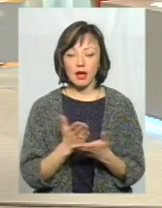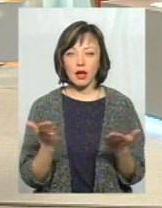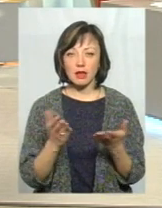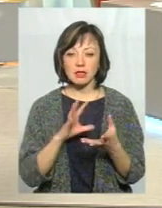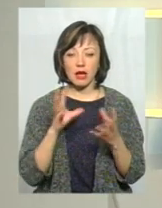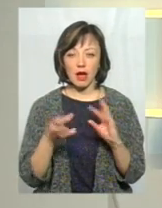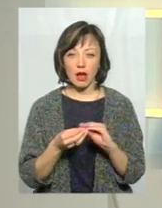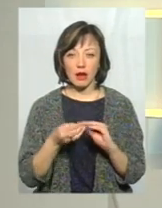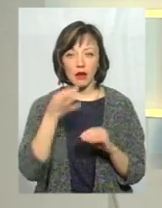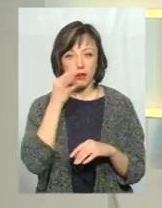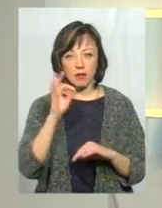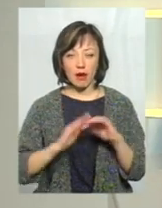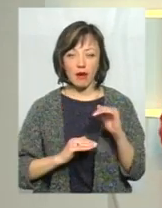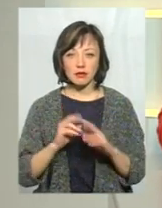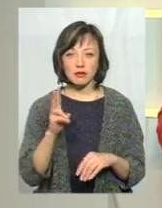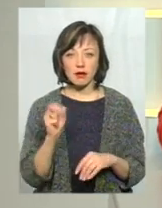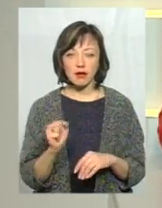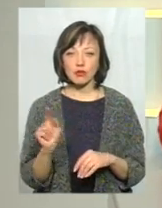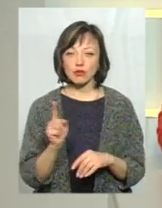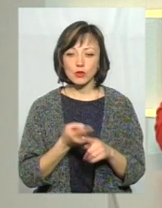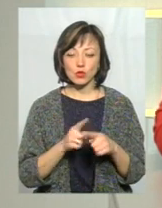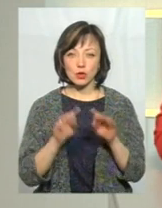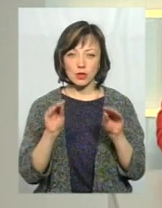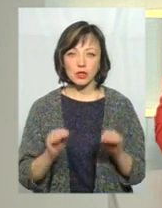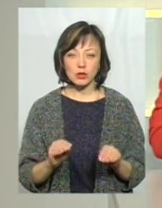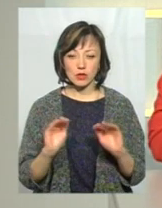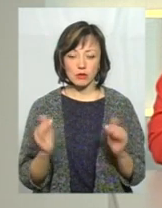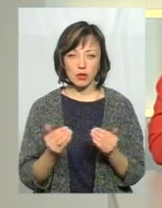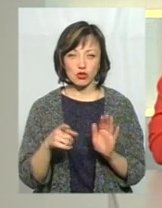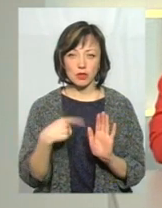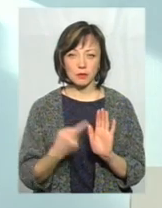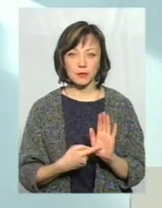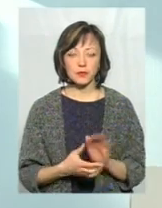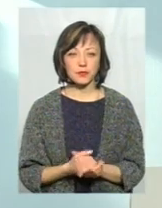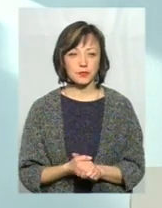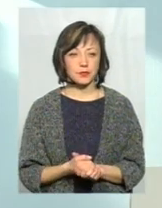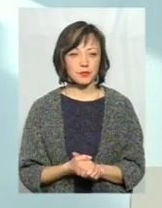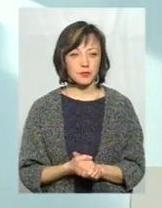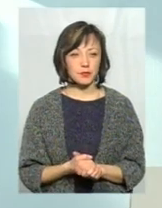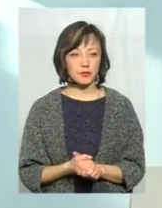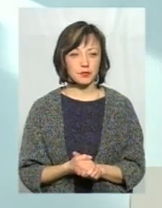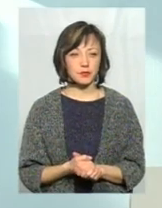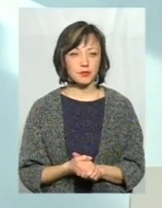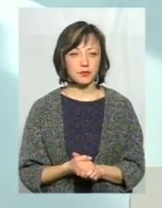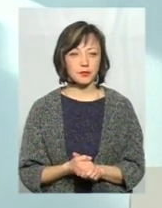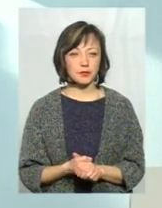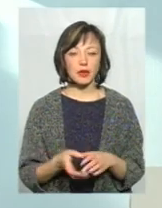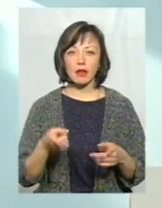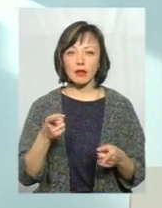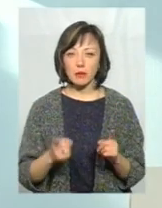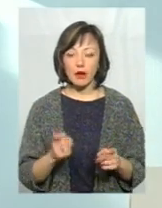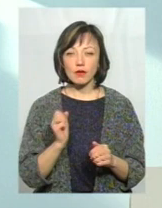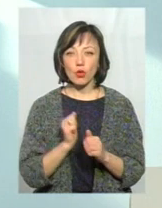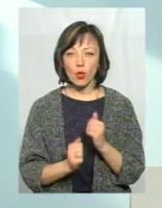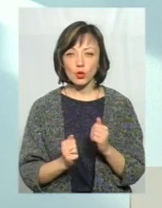якась загальна практика, аби оцю статистику її зменшити? Все ж таки? Дивіться, насправді